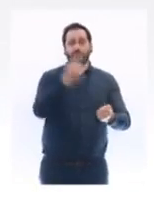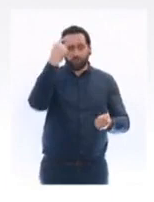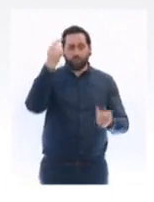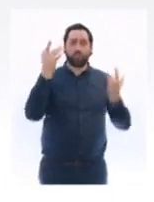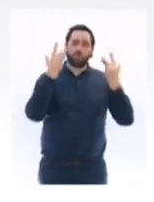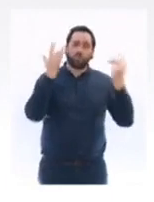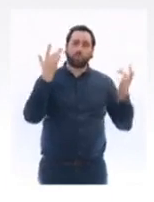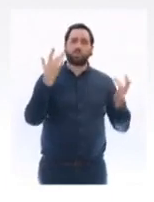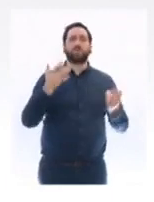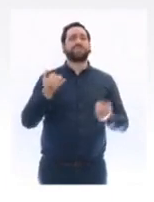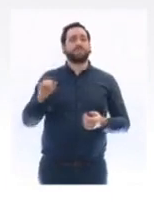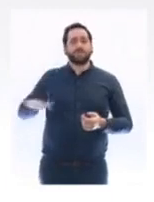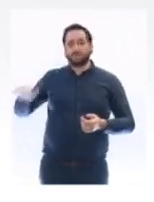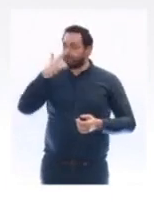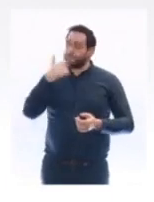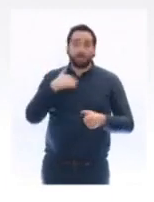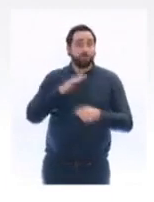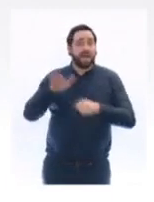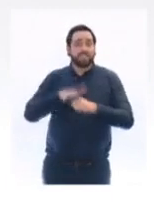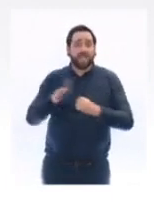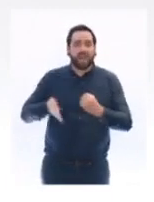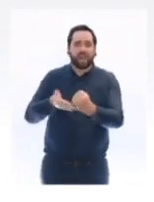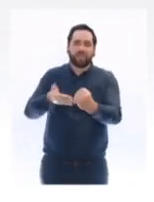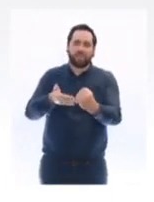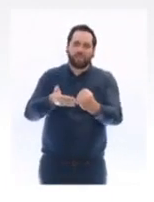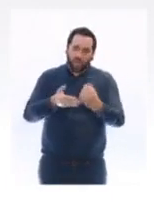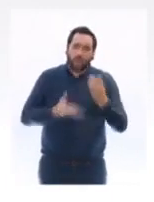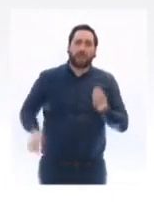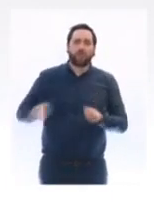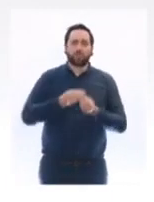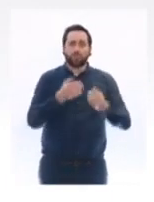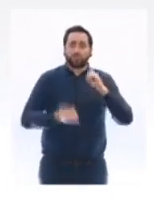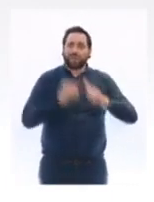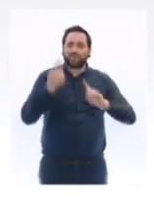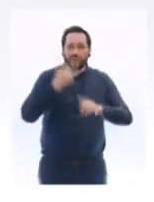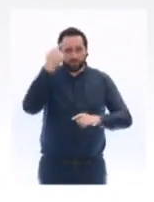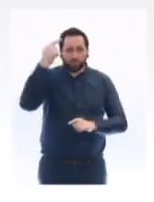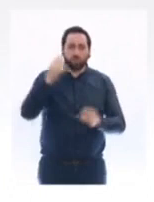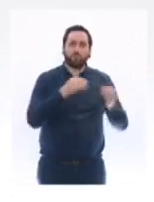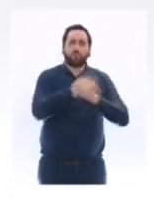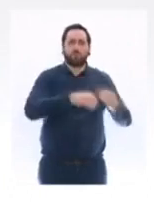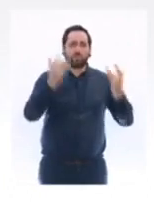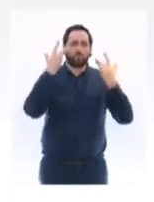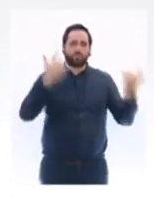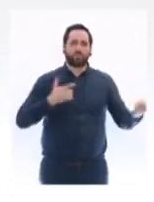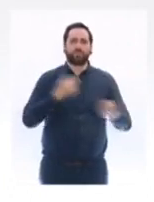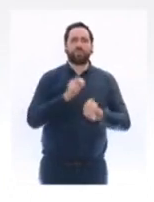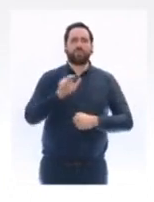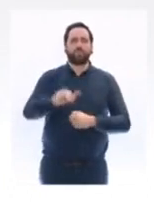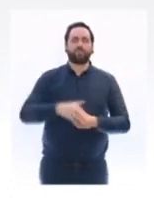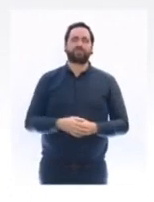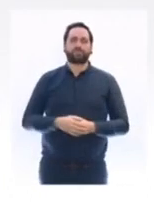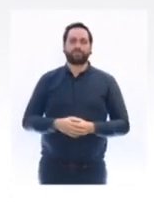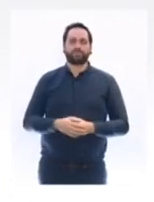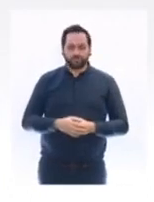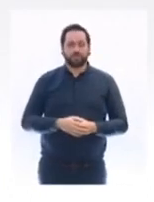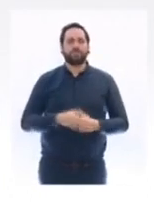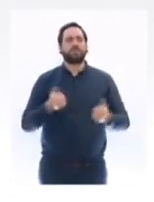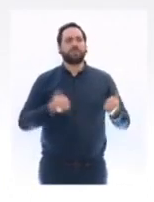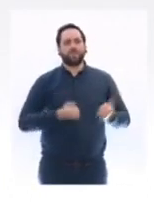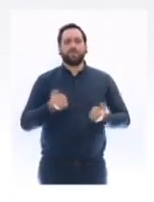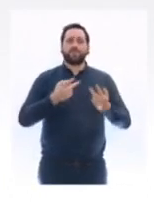Il est aujourd'hui essentiel de restreindre les déplacements et les interactions en présentiel. Certaines